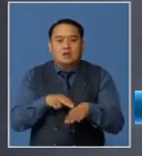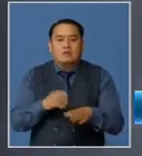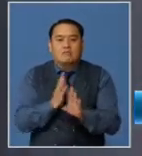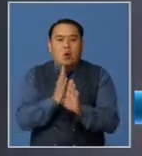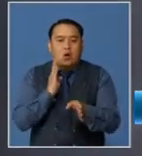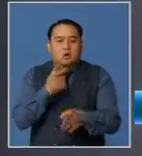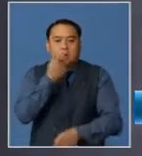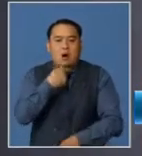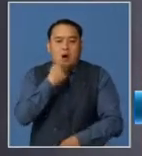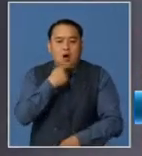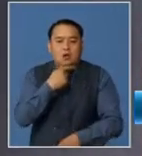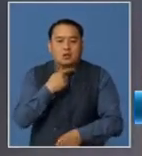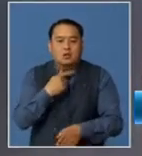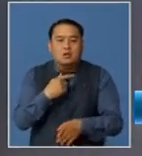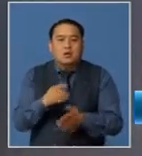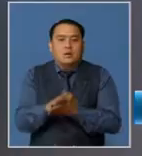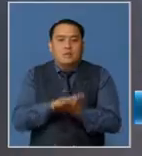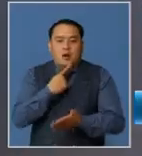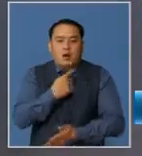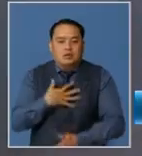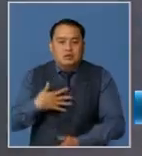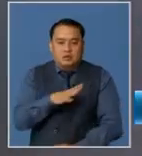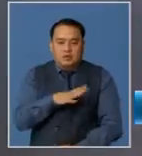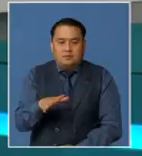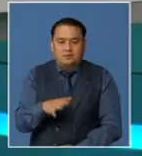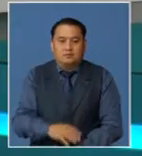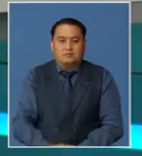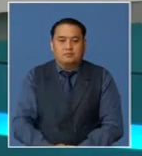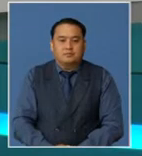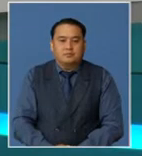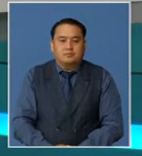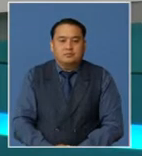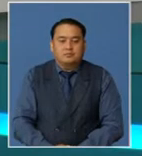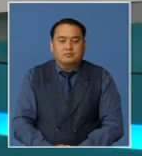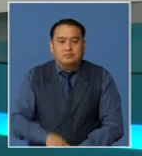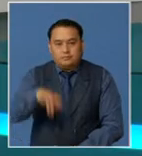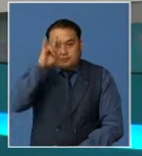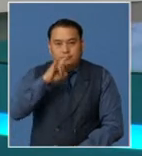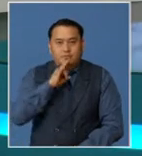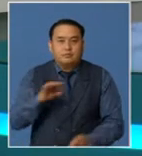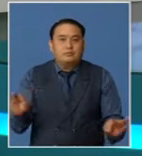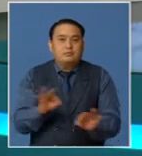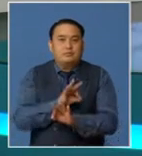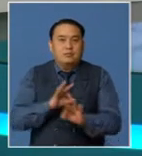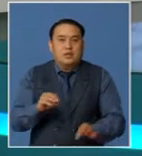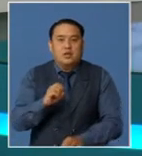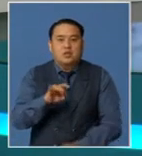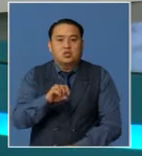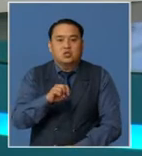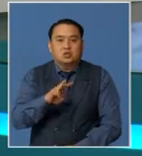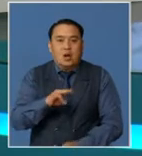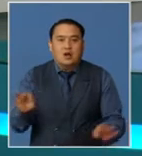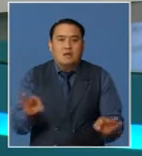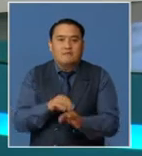очереди за мороженым никто не пострадал. Казахстанский певец Ержан Максим выступит с